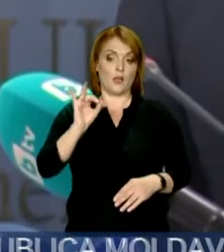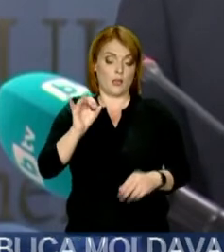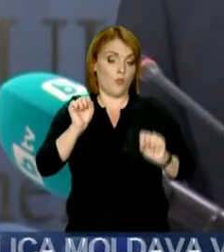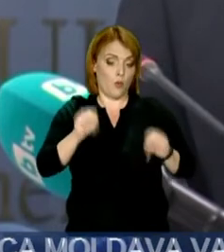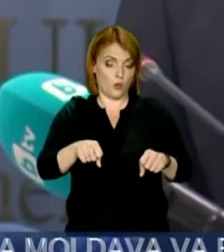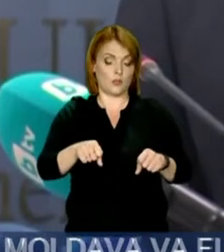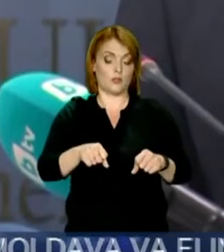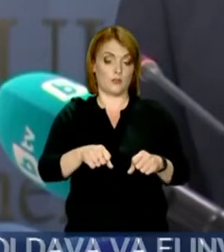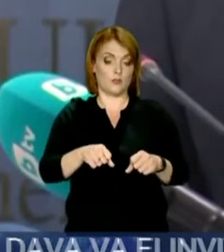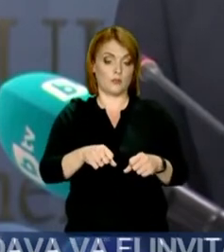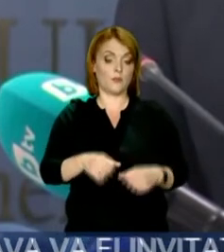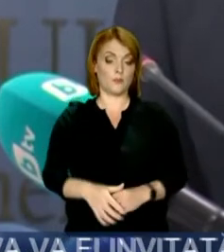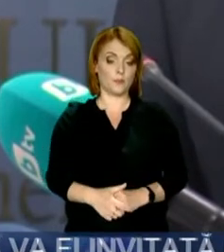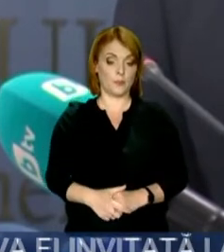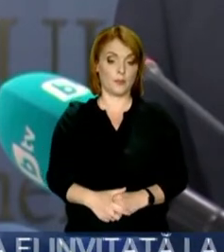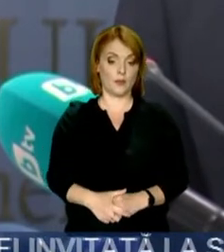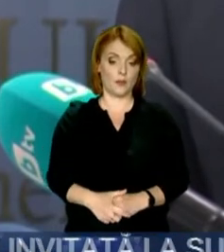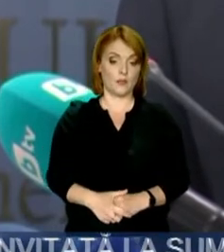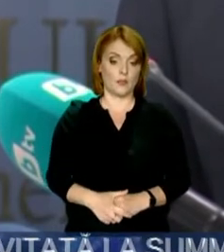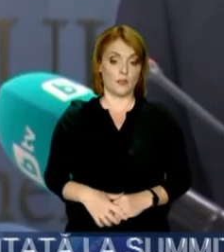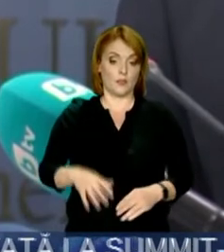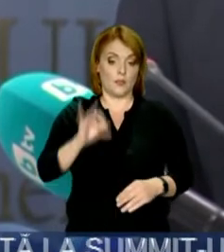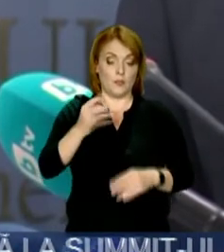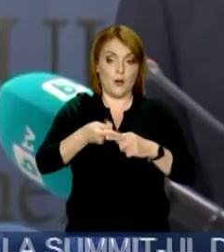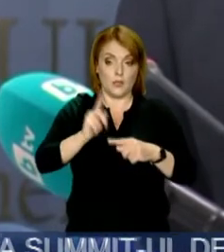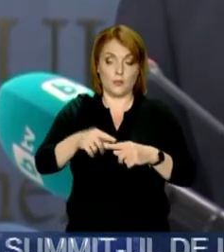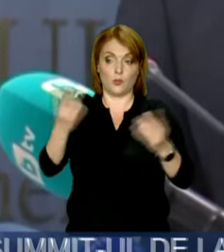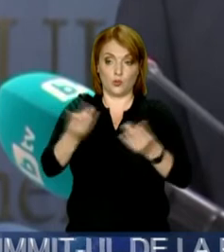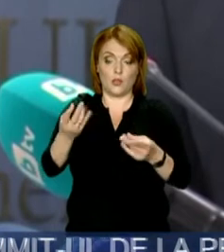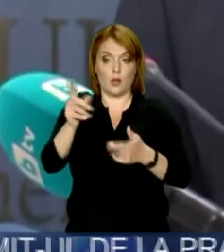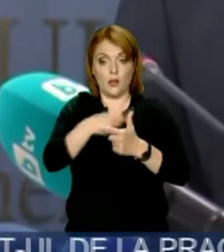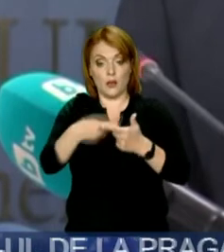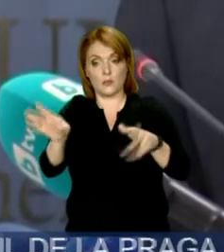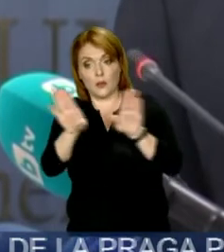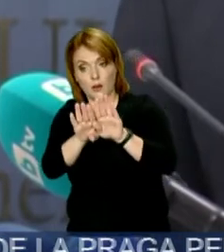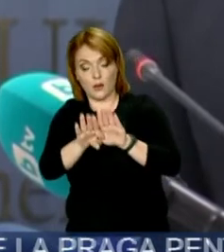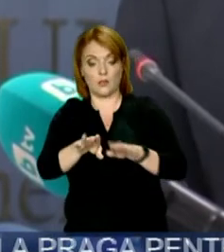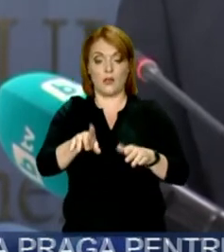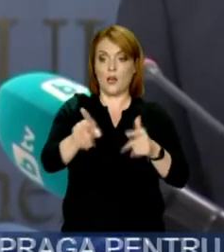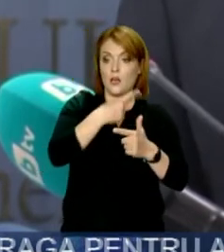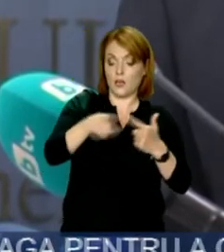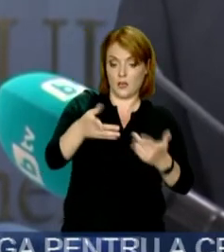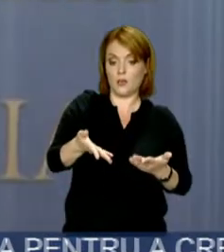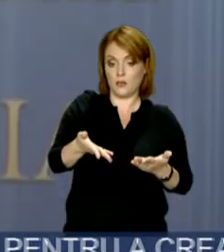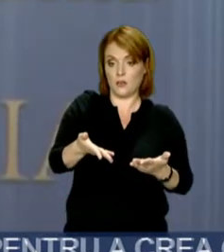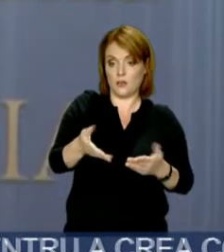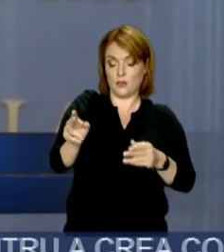să ceară o reducere clară și categorică a capacităților, existând chiar posibilitatea închiderii